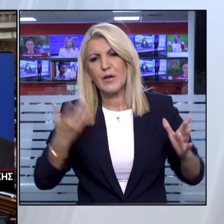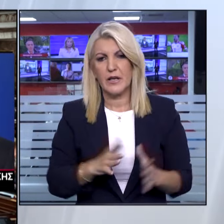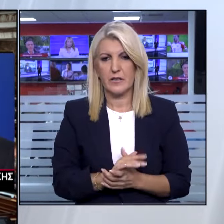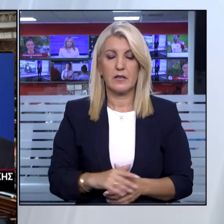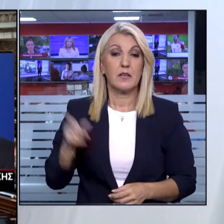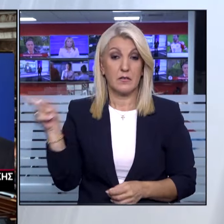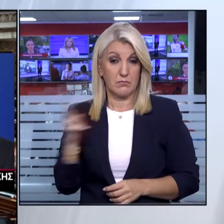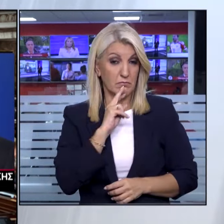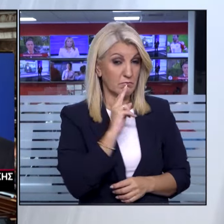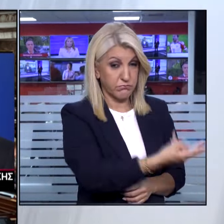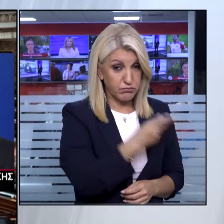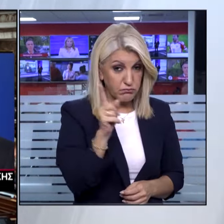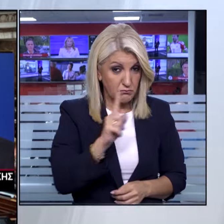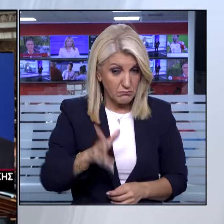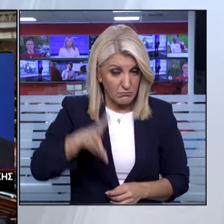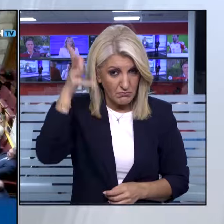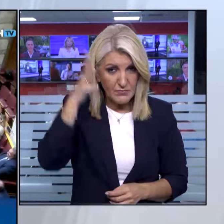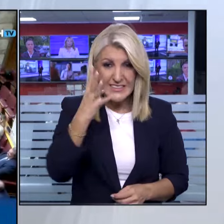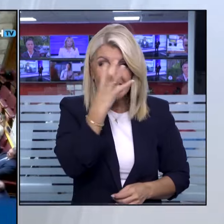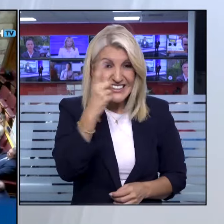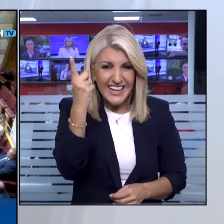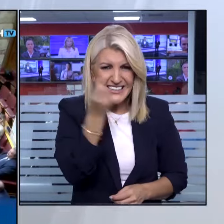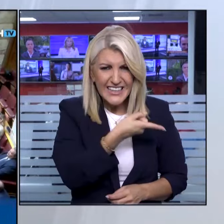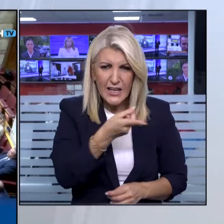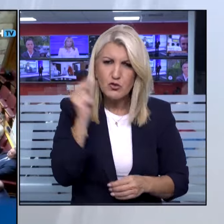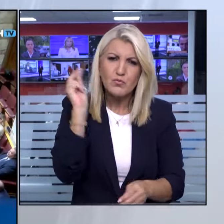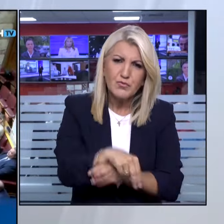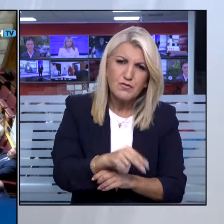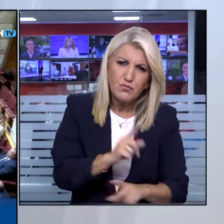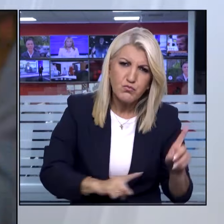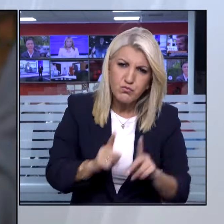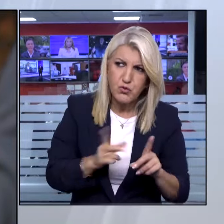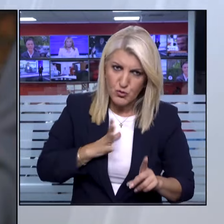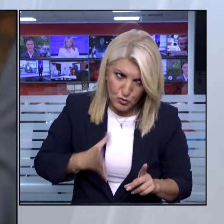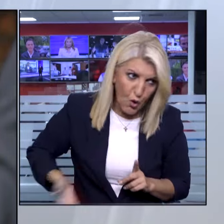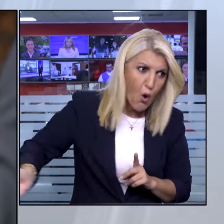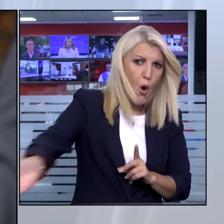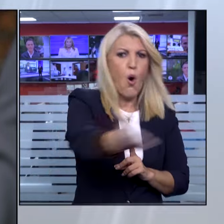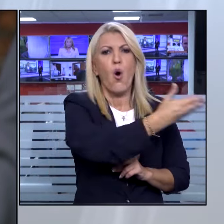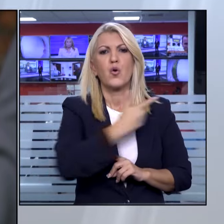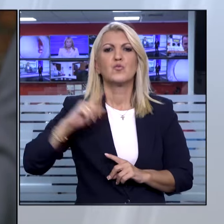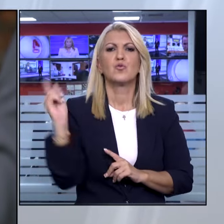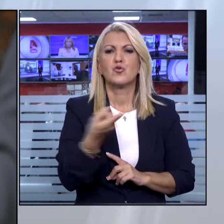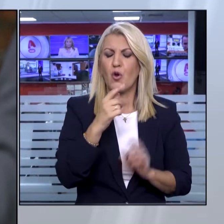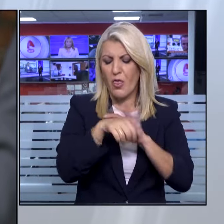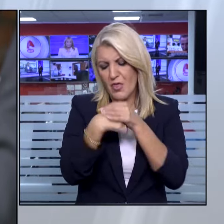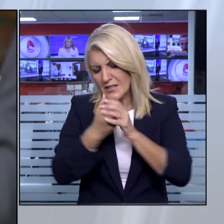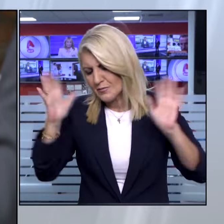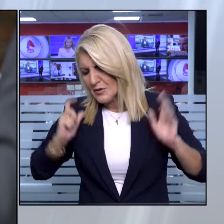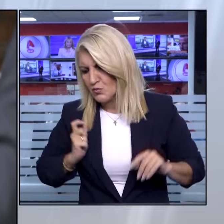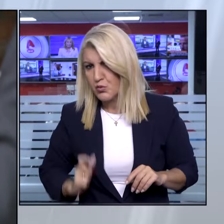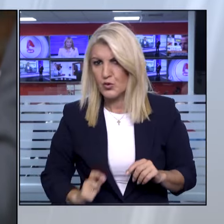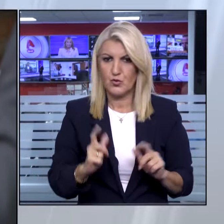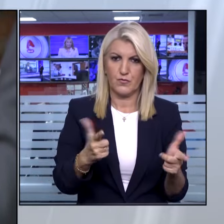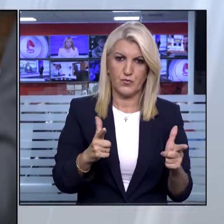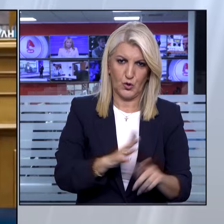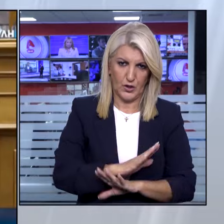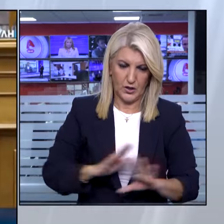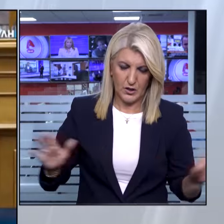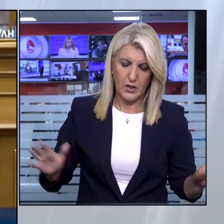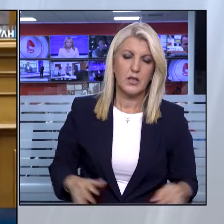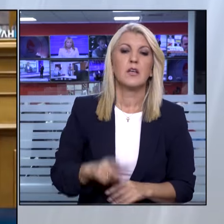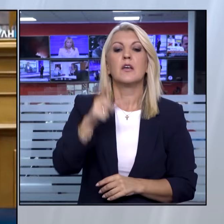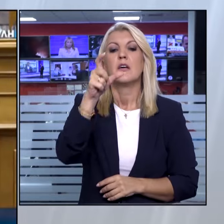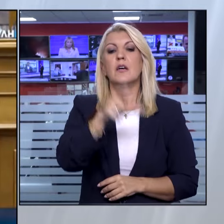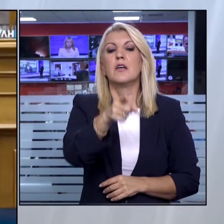41% δεν το πήραμε επειδή είμαστε με τους λίγους. Ο βουλευτής είχε διαφωνήσει ευθέως και για το γάμο των ομόφυλων ζευγαριών, καταψηφίζοντας το νομοσχέδιο. Το